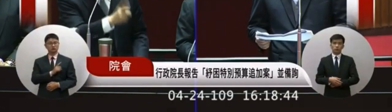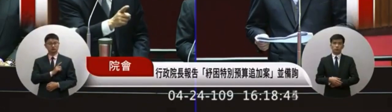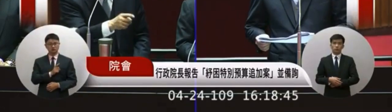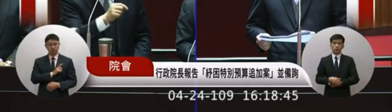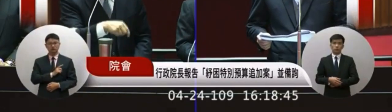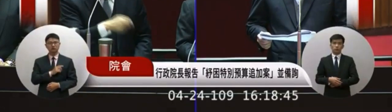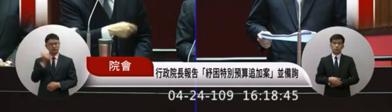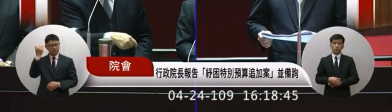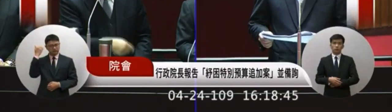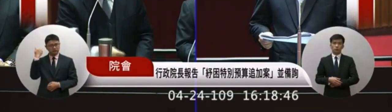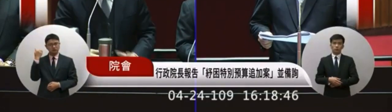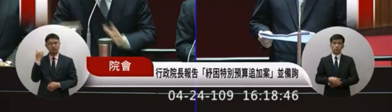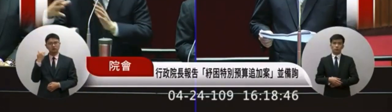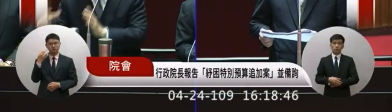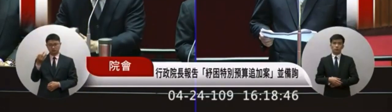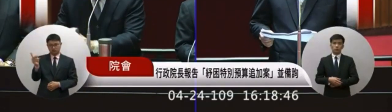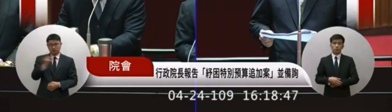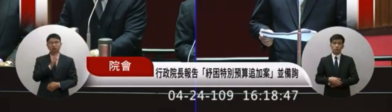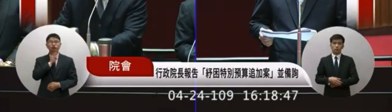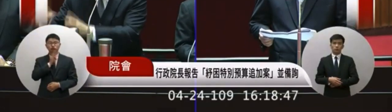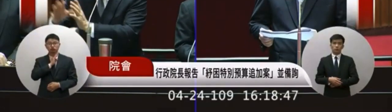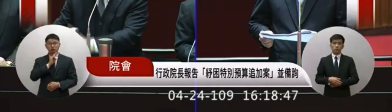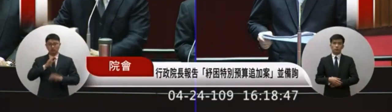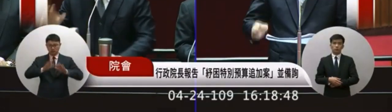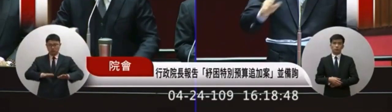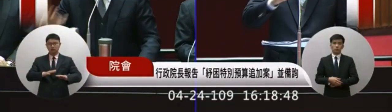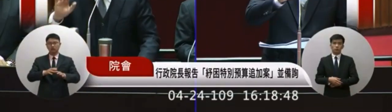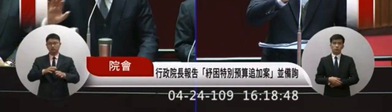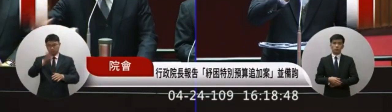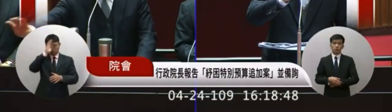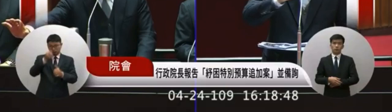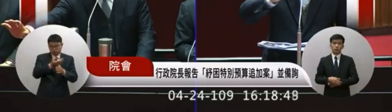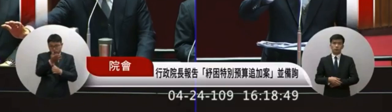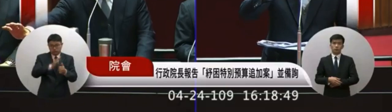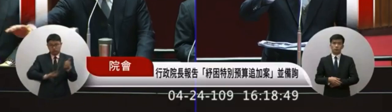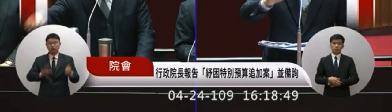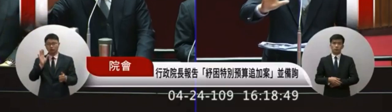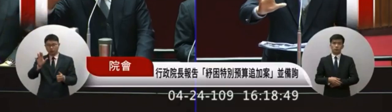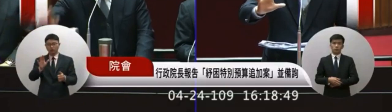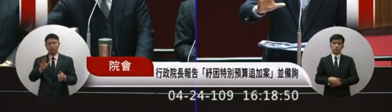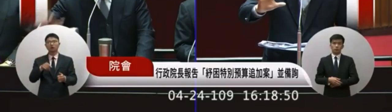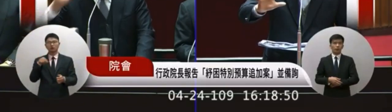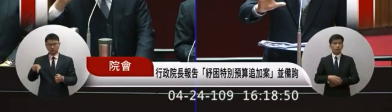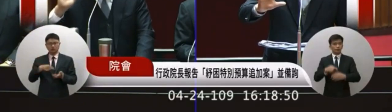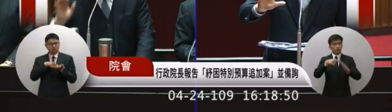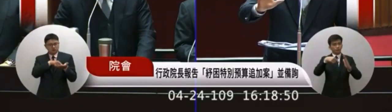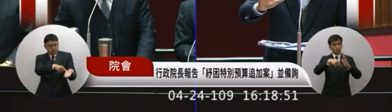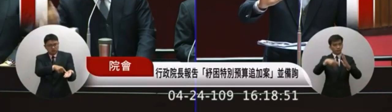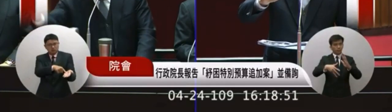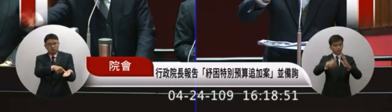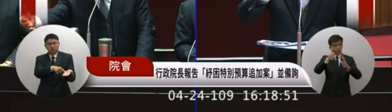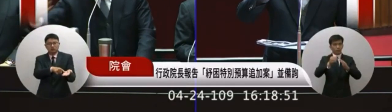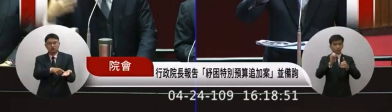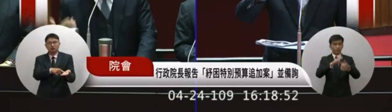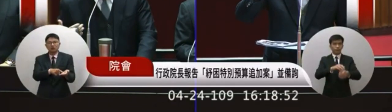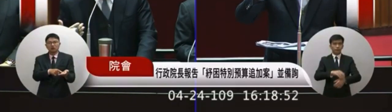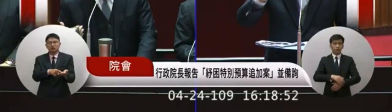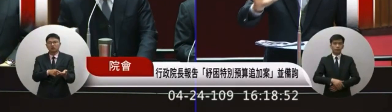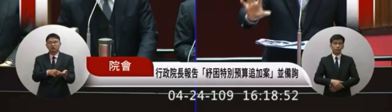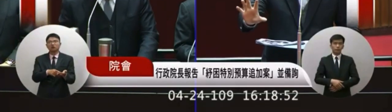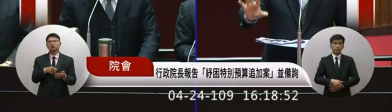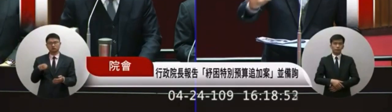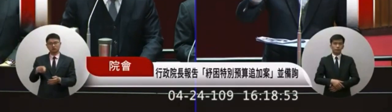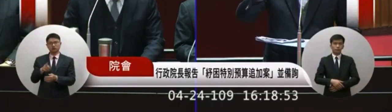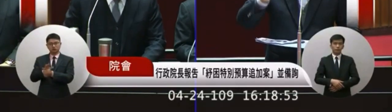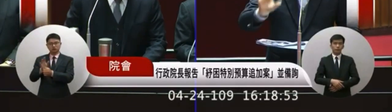有这个需要，但受疫情冲击有这个需要，我们这一次条件特别宽松。 院长 要给这企业来申